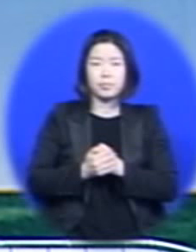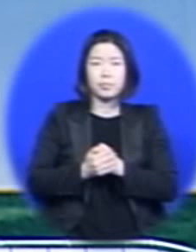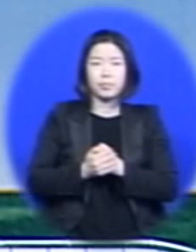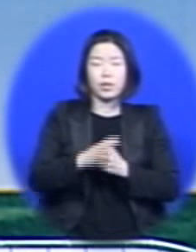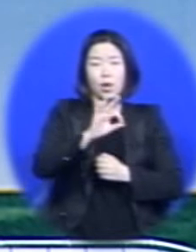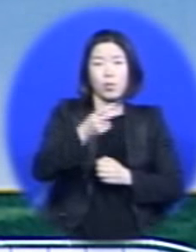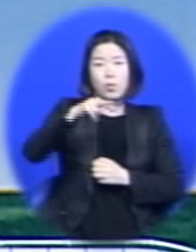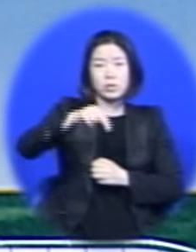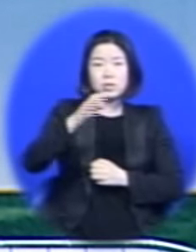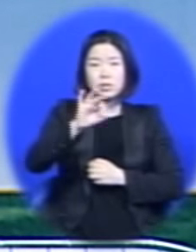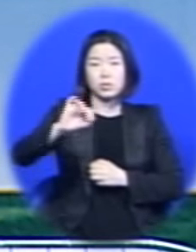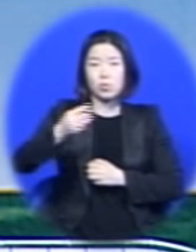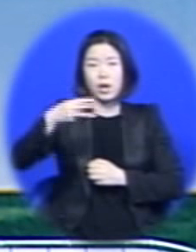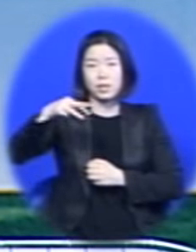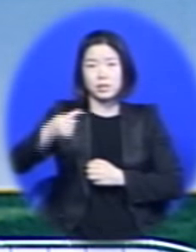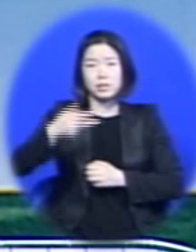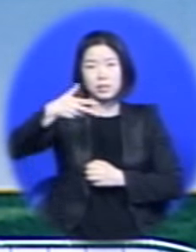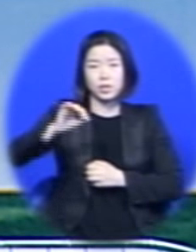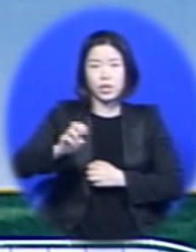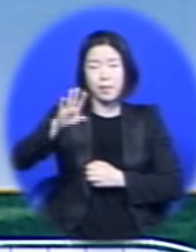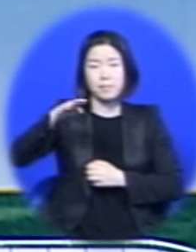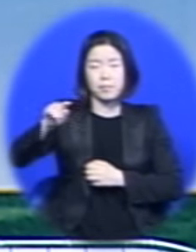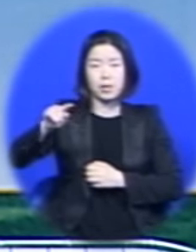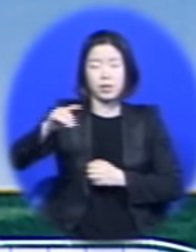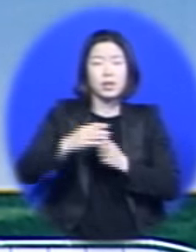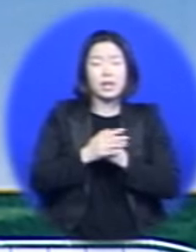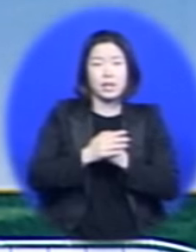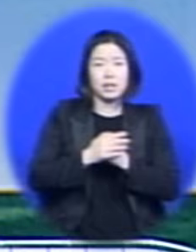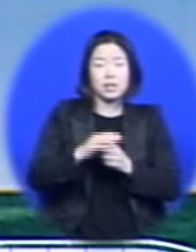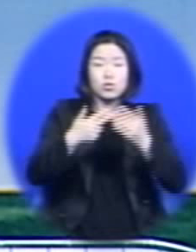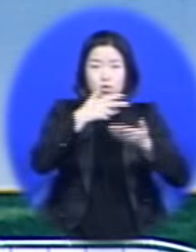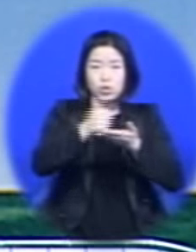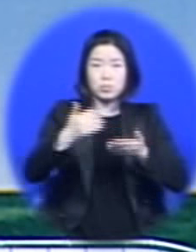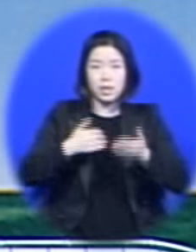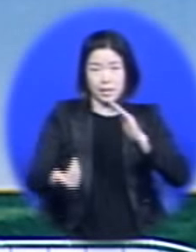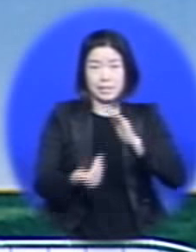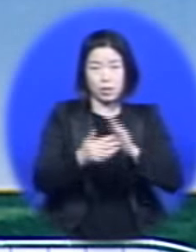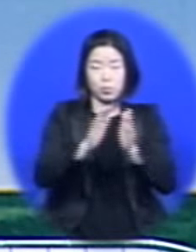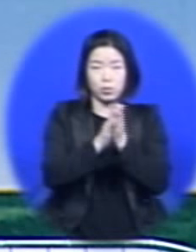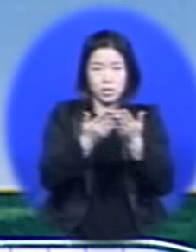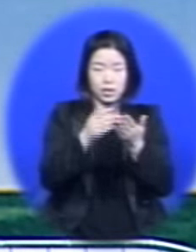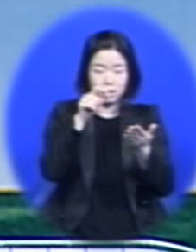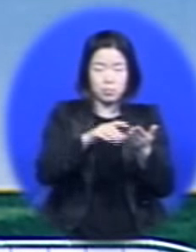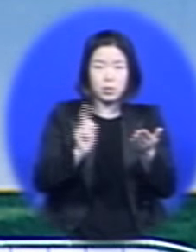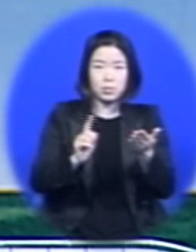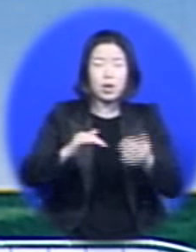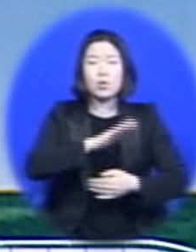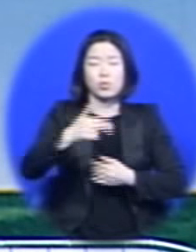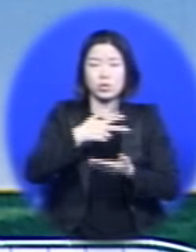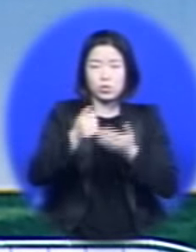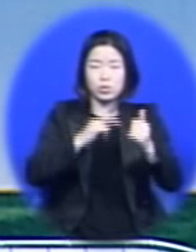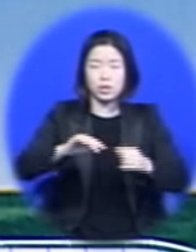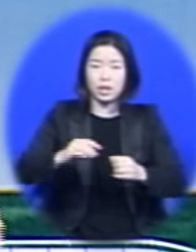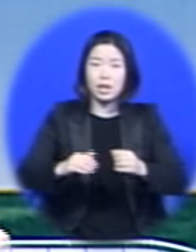오스왈드 챔버스는 주님은 나의 최고봉이라는 책에서 이렇게 썼습니다. 우리는 예수님께 순종한다면 큰